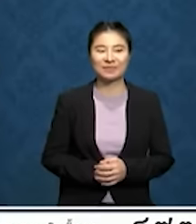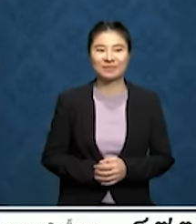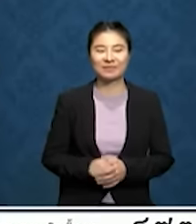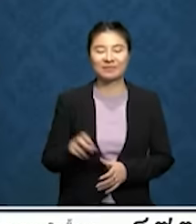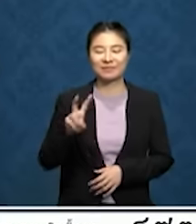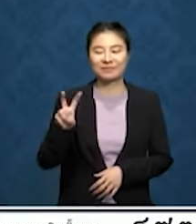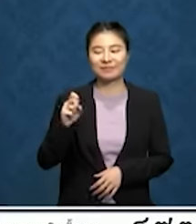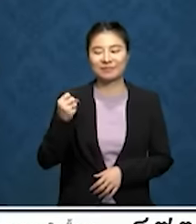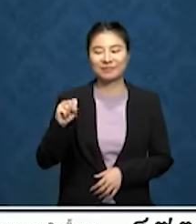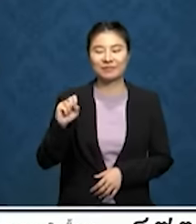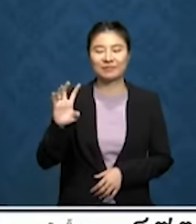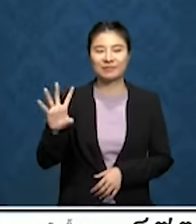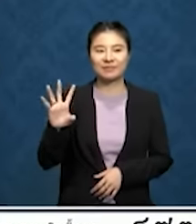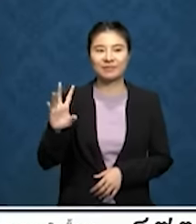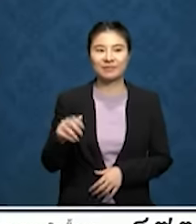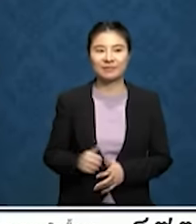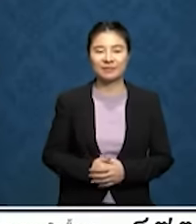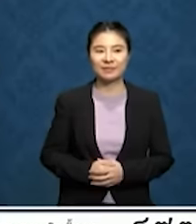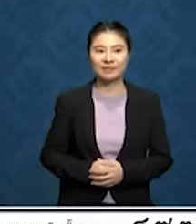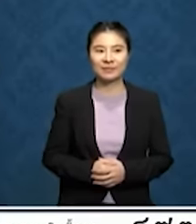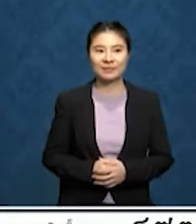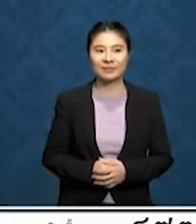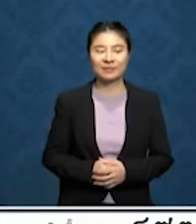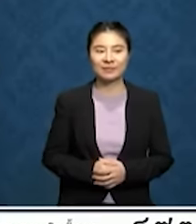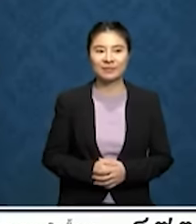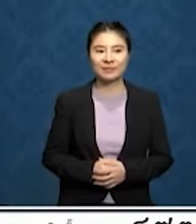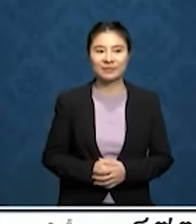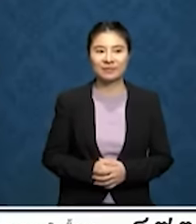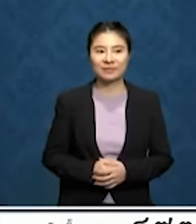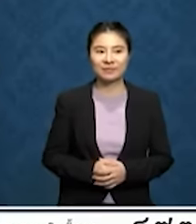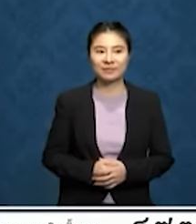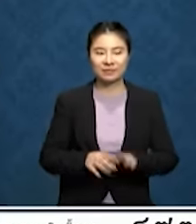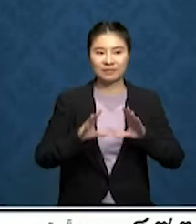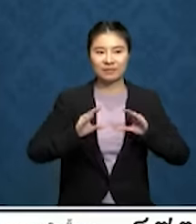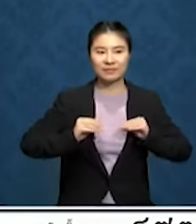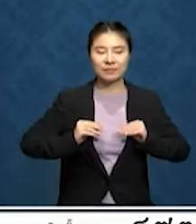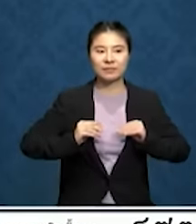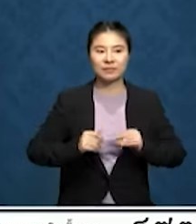214นายประสาทตันประเสริฐ เห็นชอบครับ